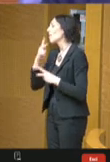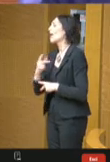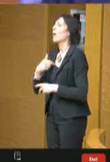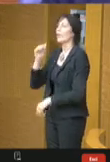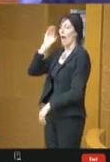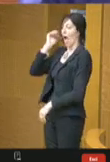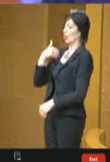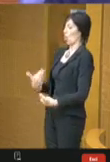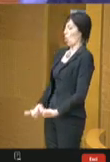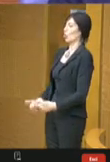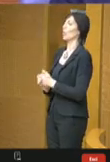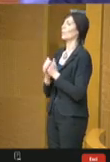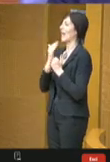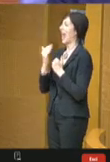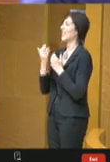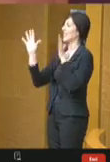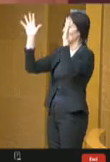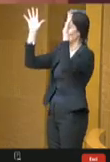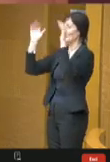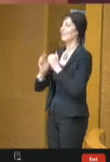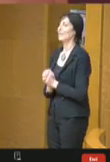ascoltare. Grazie.